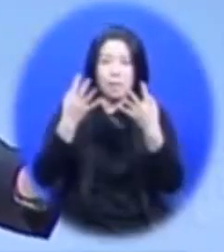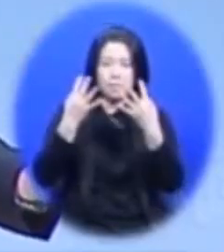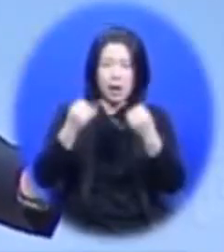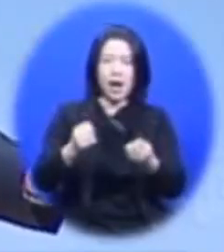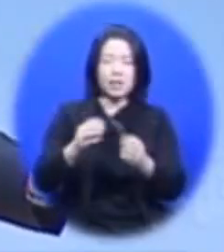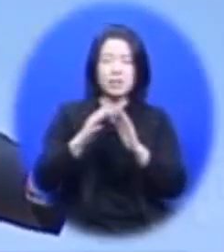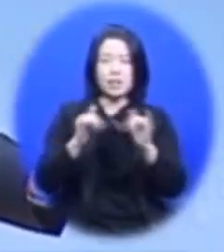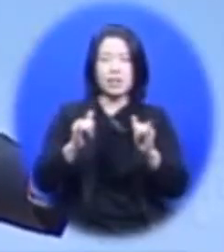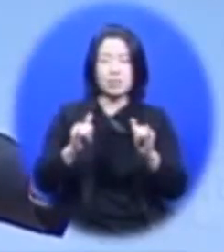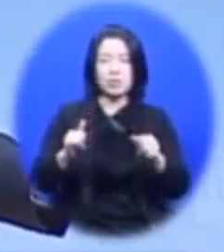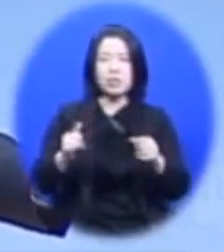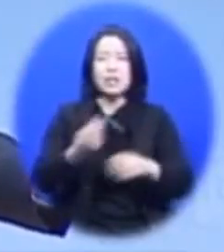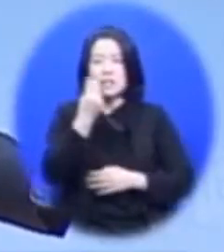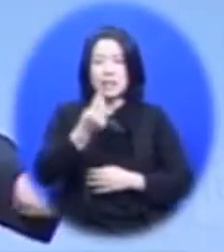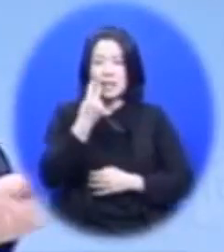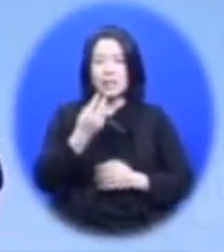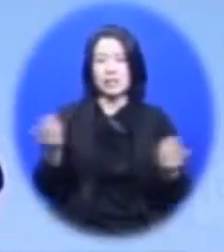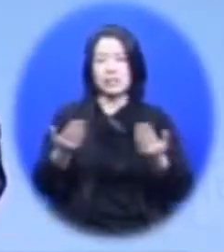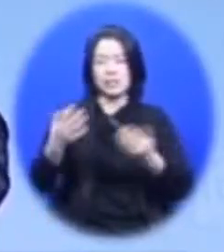살리는 사역을 합니다.